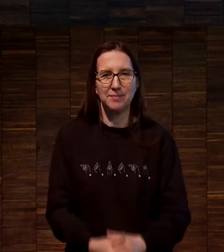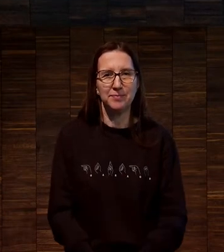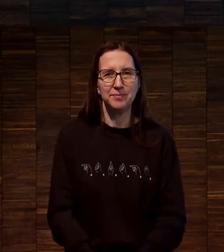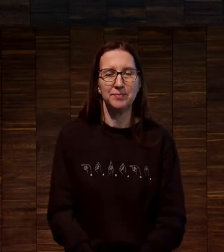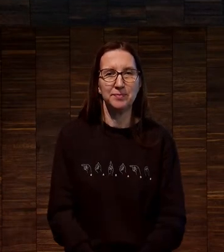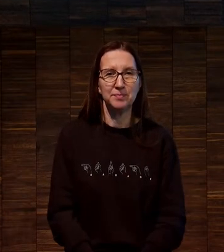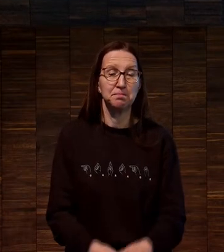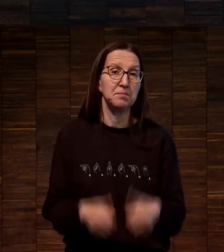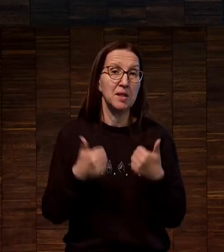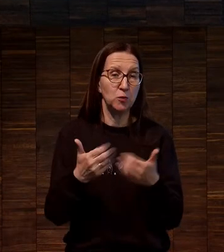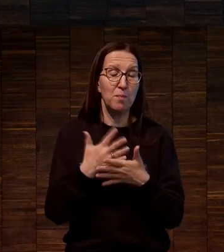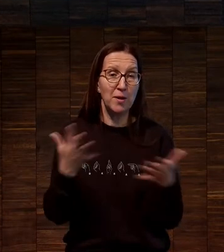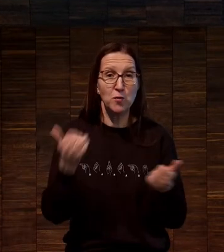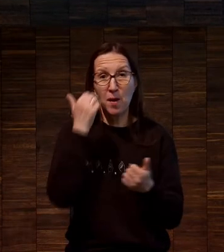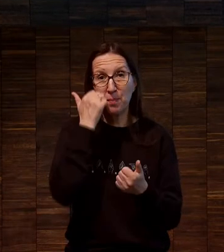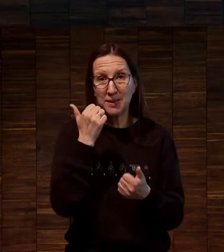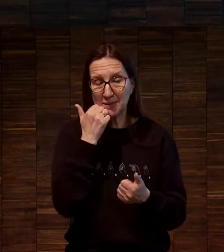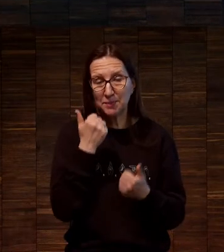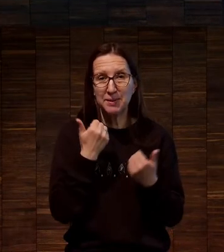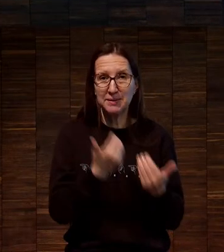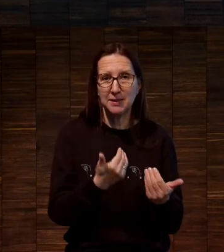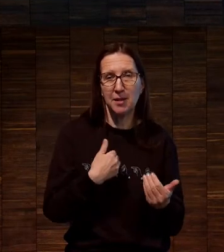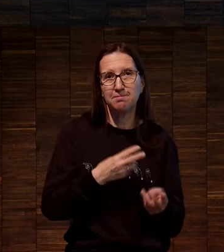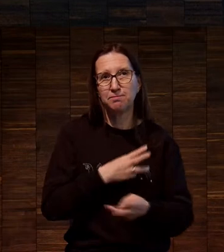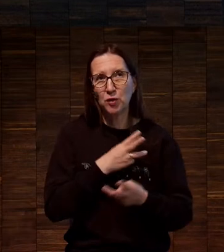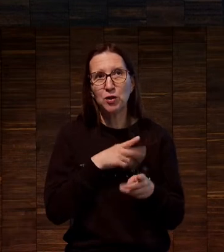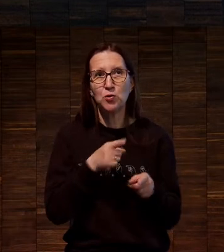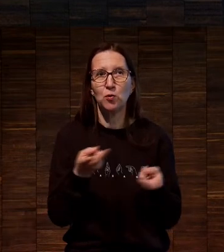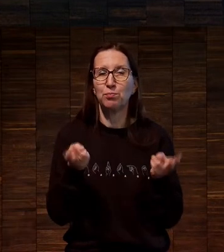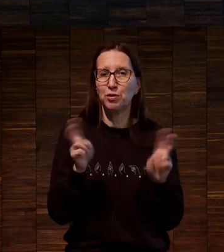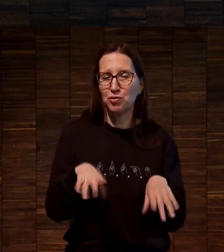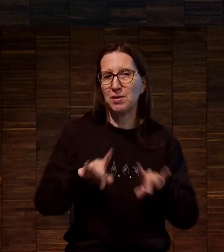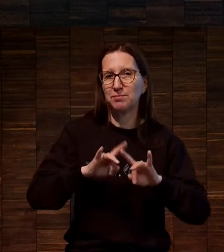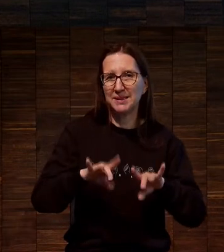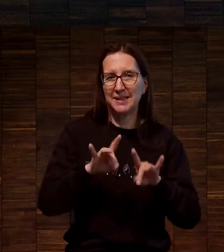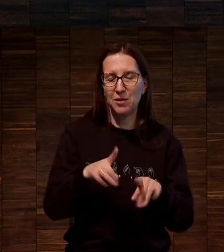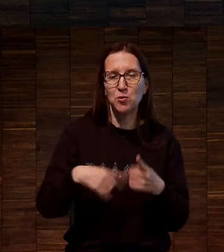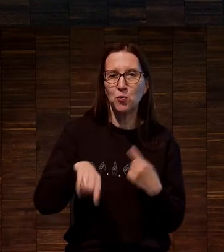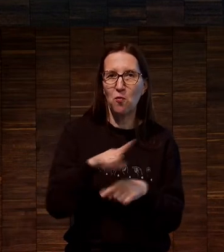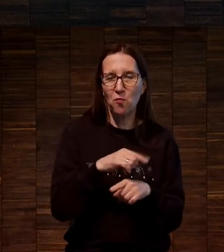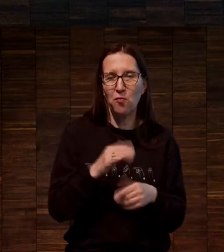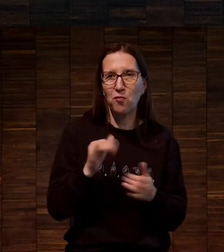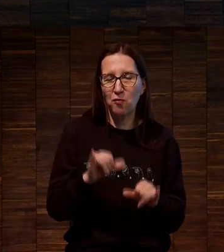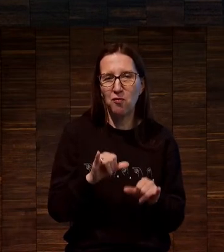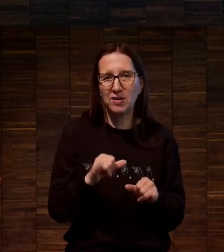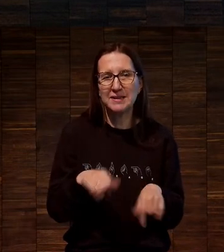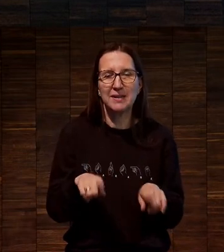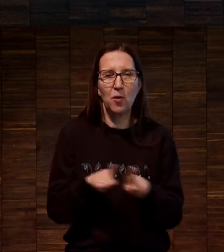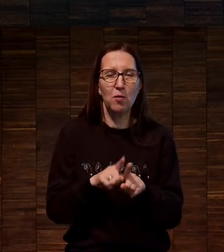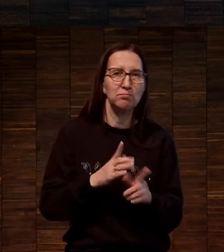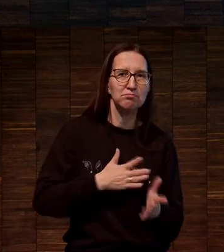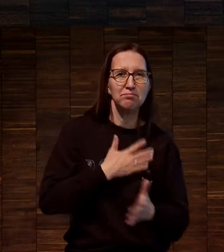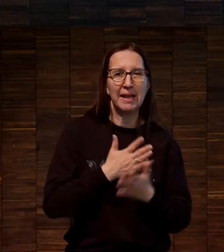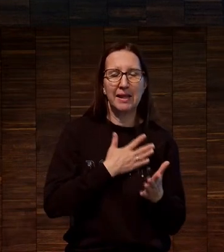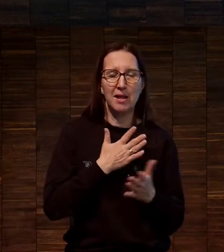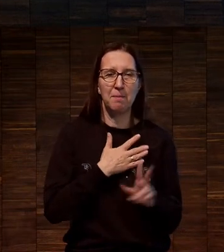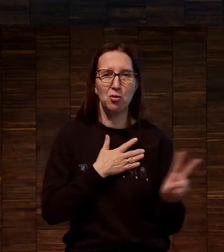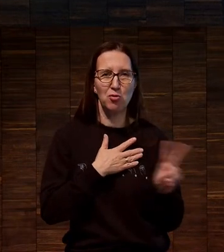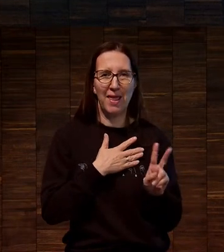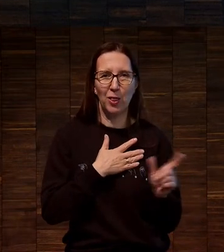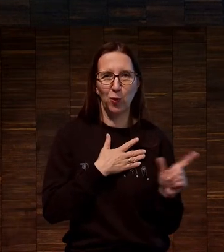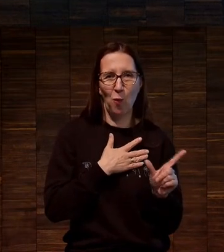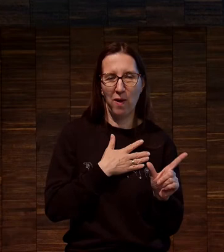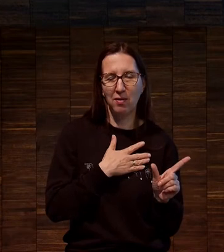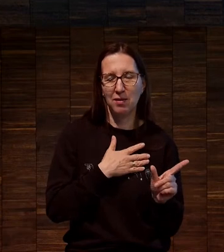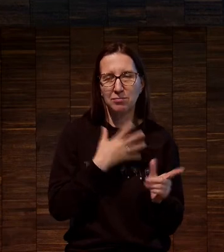двигаться. Здорово. Спасибо вам большое за энергию, за тем, что поделились, за то, что у вас такой динамичный дуэт